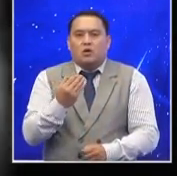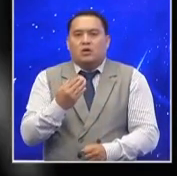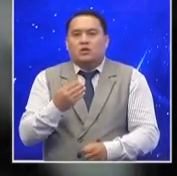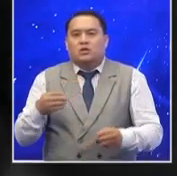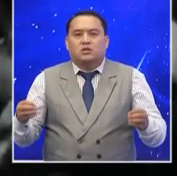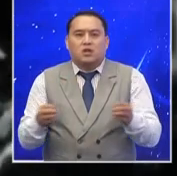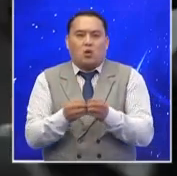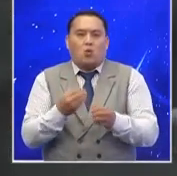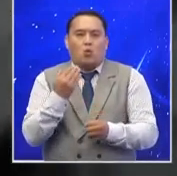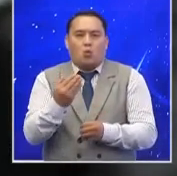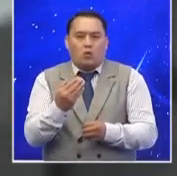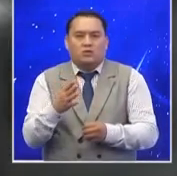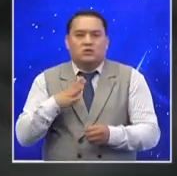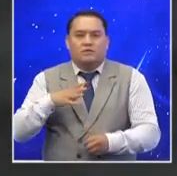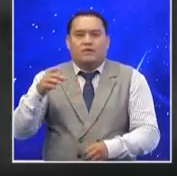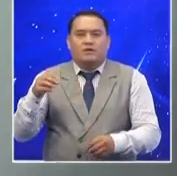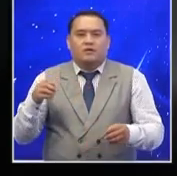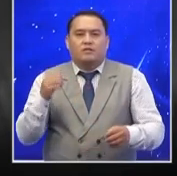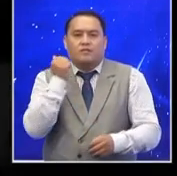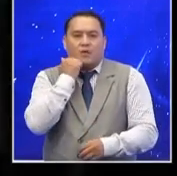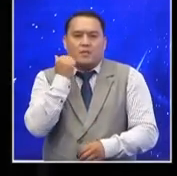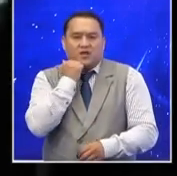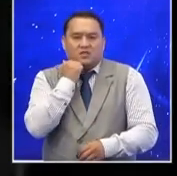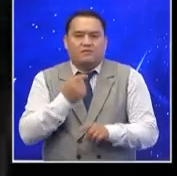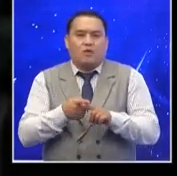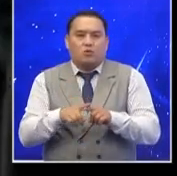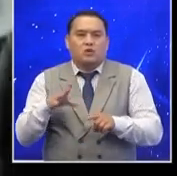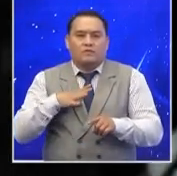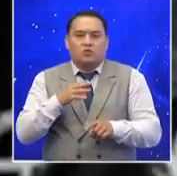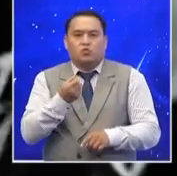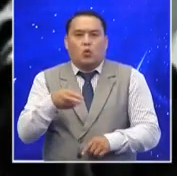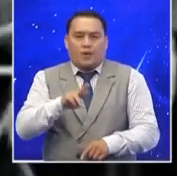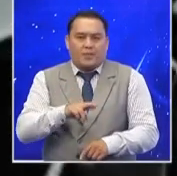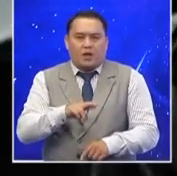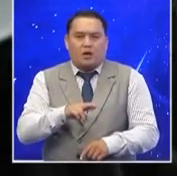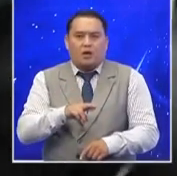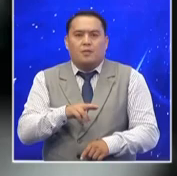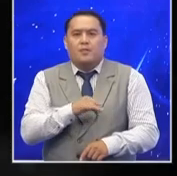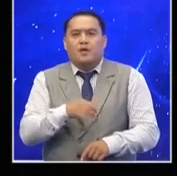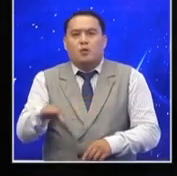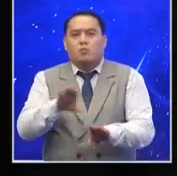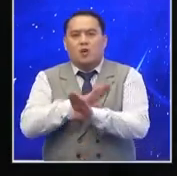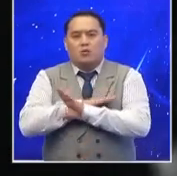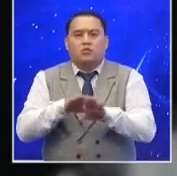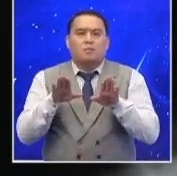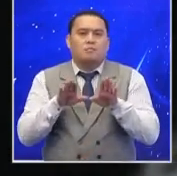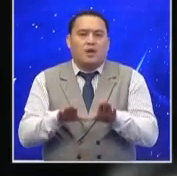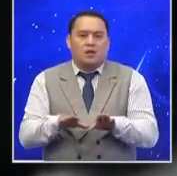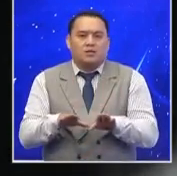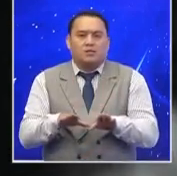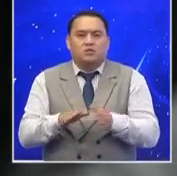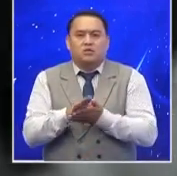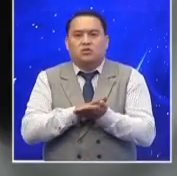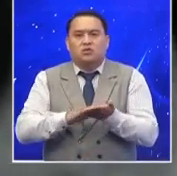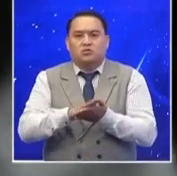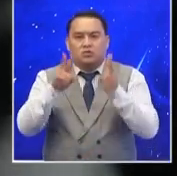трассе Талси-Слока в автобус Шелеста врезался москвич Виктора Цоя. Кумир миллионов погиб на месте. Павел ничего не знал